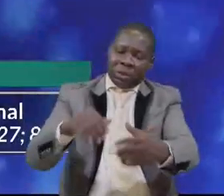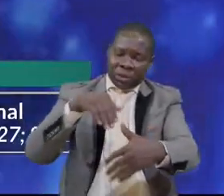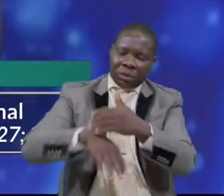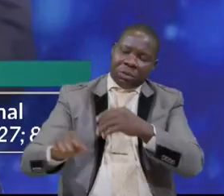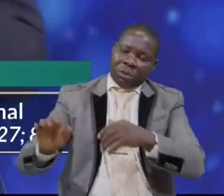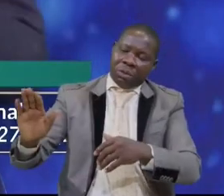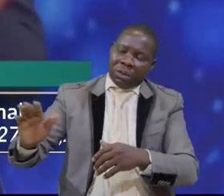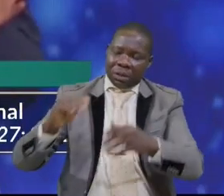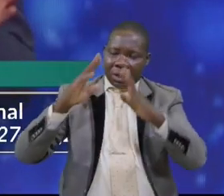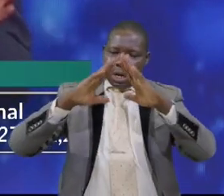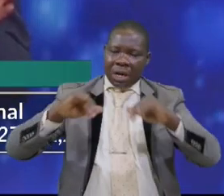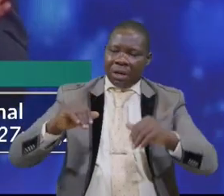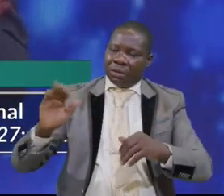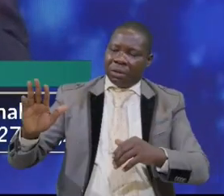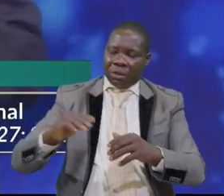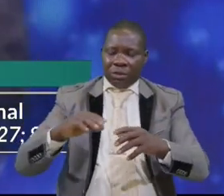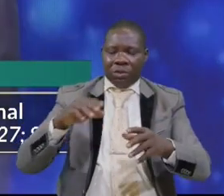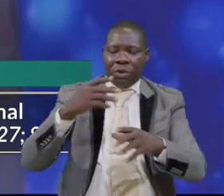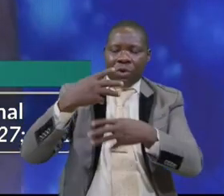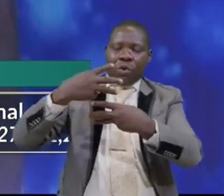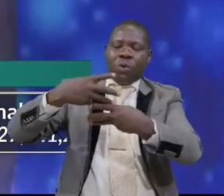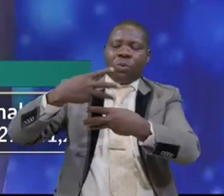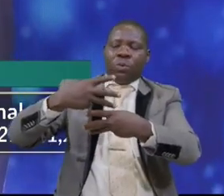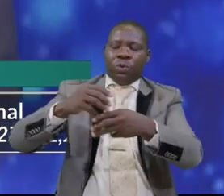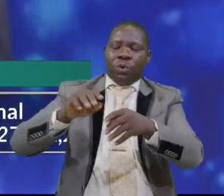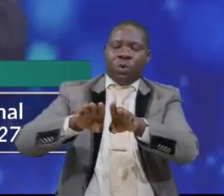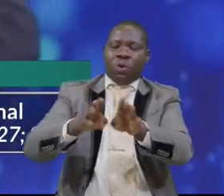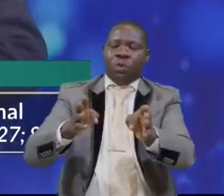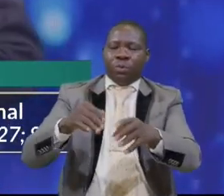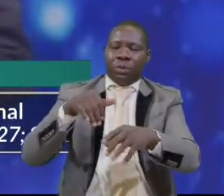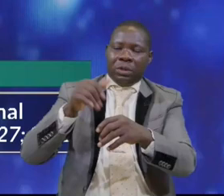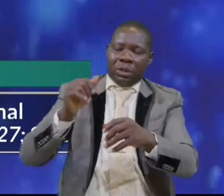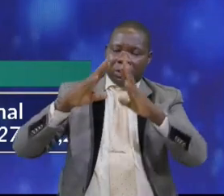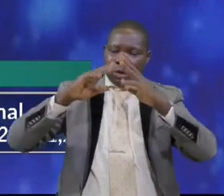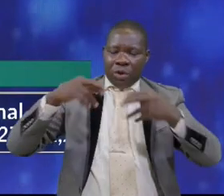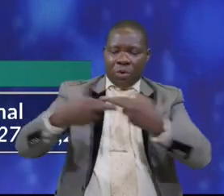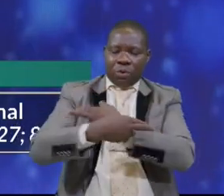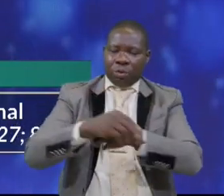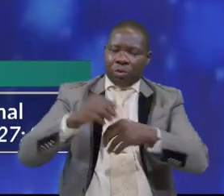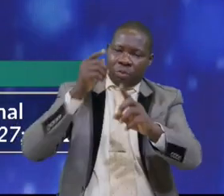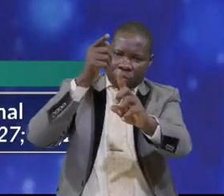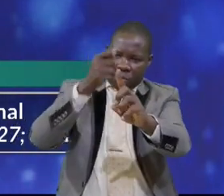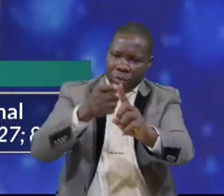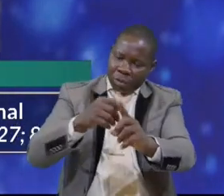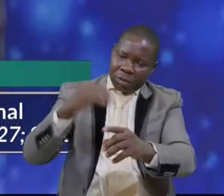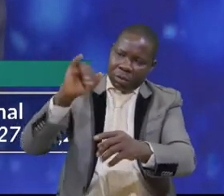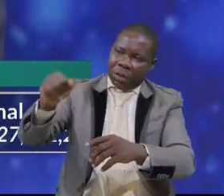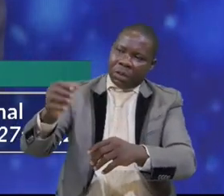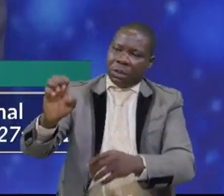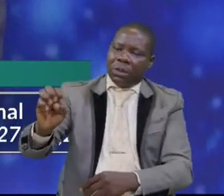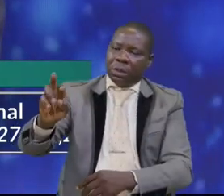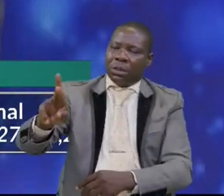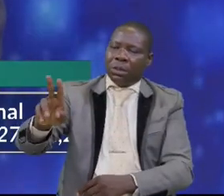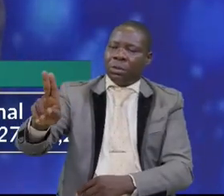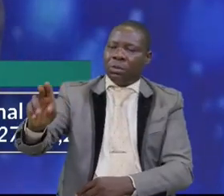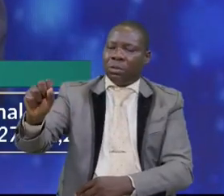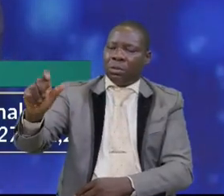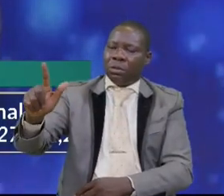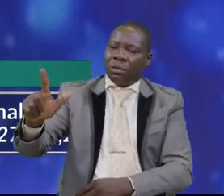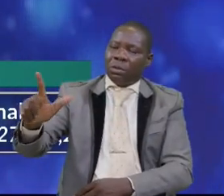chambre supérieure étaient ouvertes dans la direction de Jérusalem. Et trois fois le jour, il